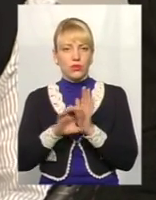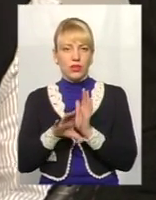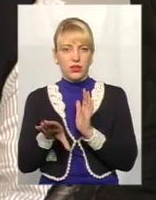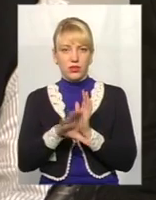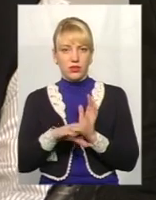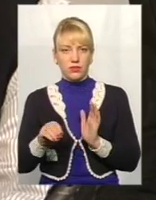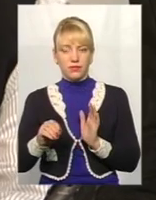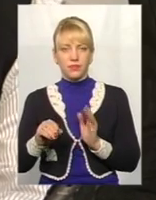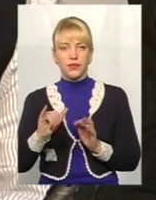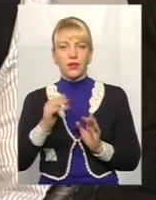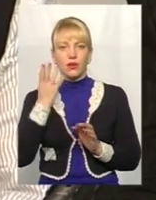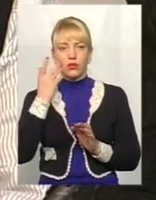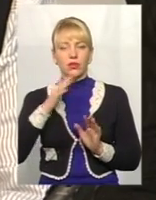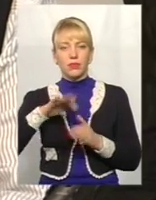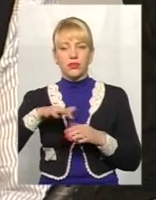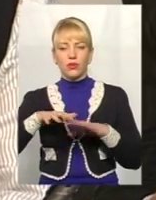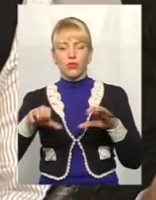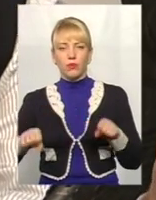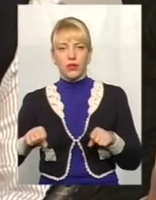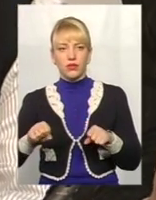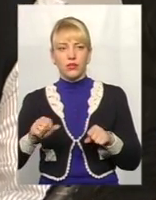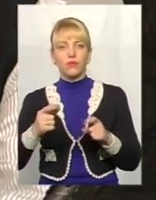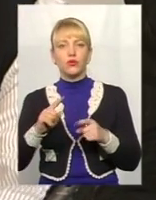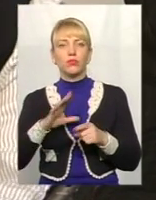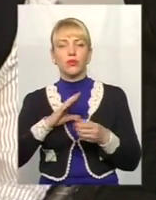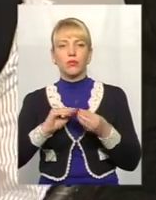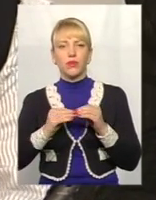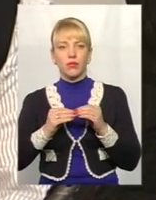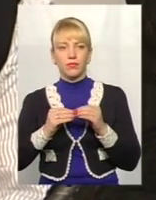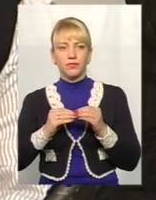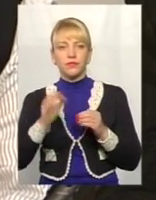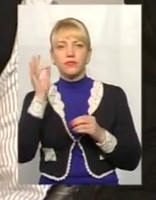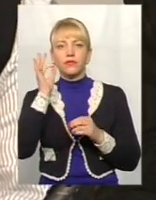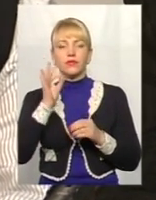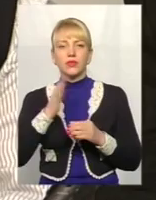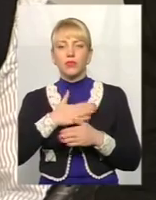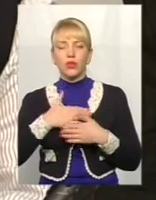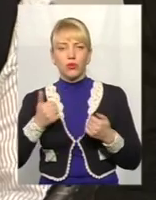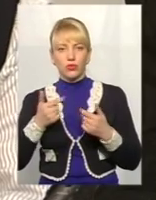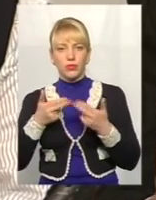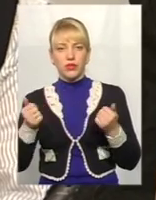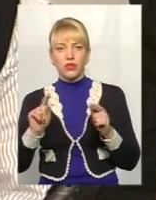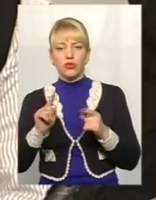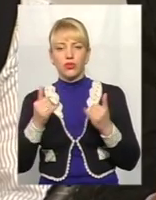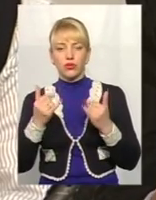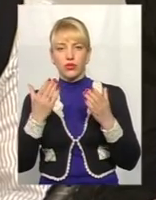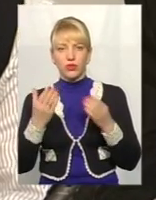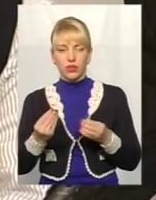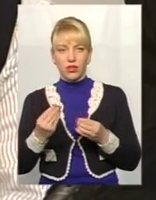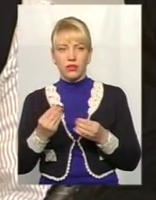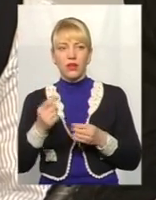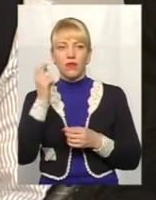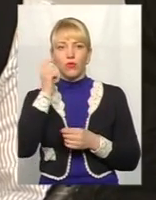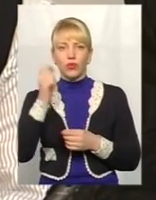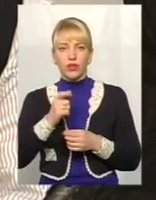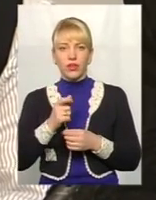коли після окупації, чому проблема? Тому що німці не хочуть признати, що на сьогоднішній день в Україні 2